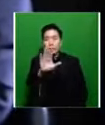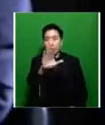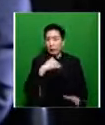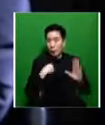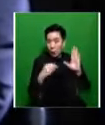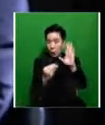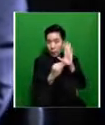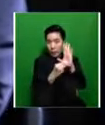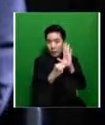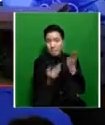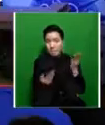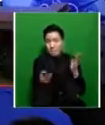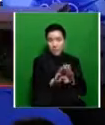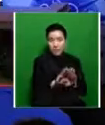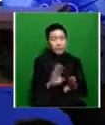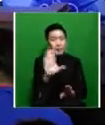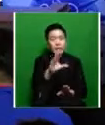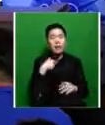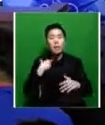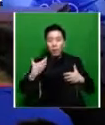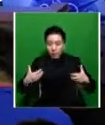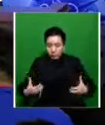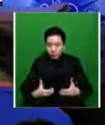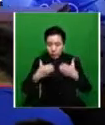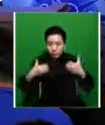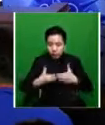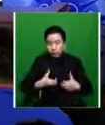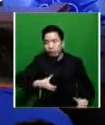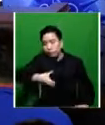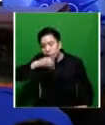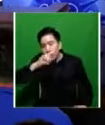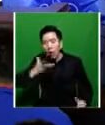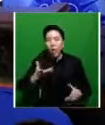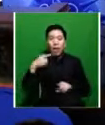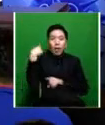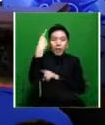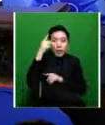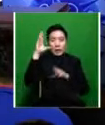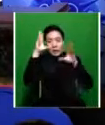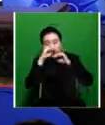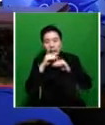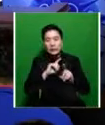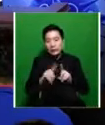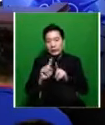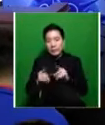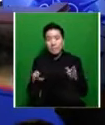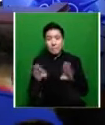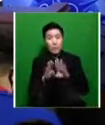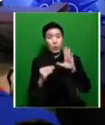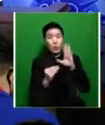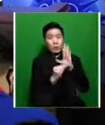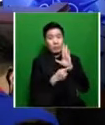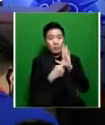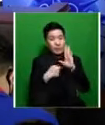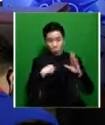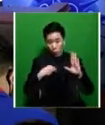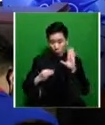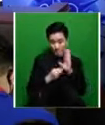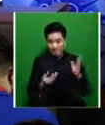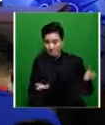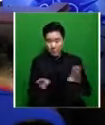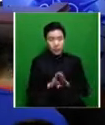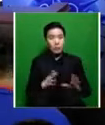ทพนะผมบอกว่าปิดสถานปิดผับ ปิดผับปิดบาร์ในกรุงเทพและปริมณฑลและผมไม่ได้บอกว่าปิดกรุงเทพนะฮะ